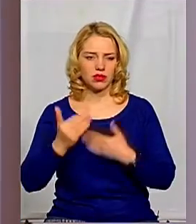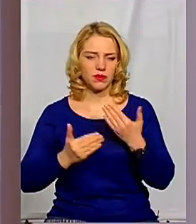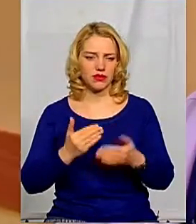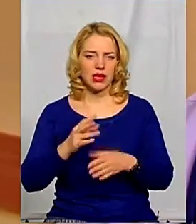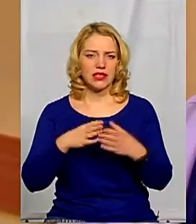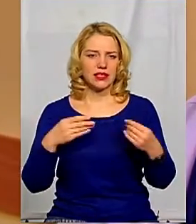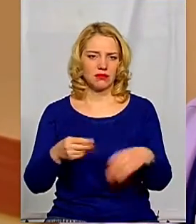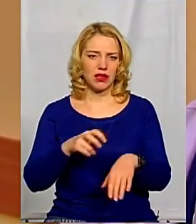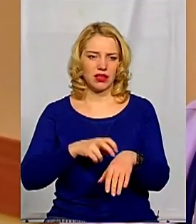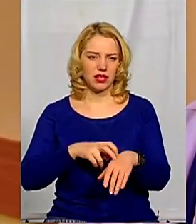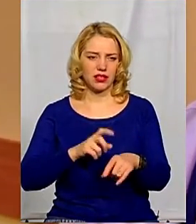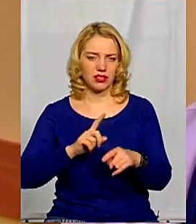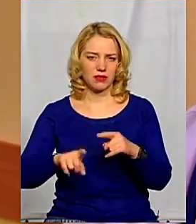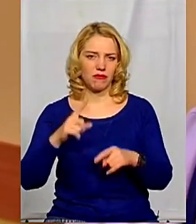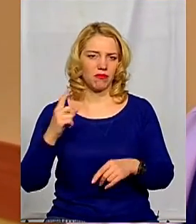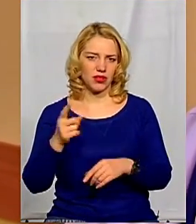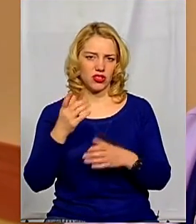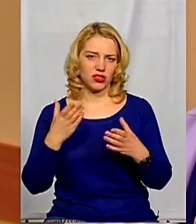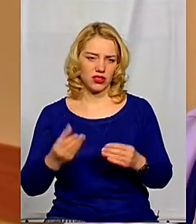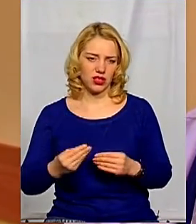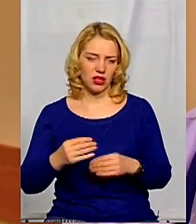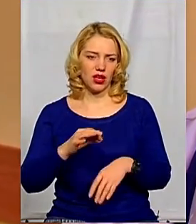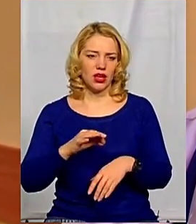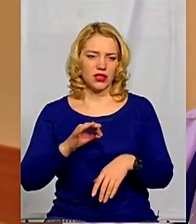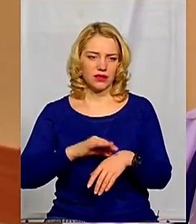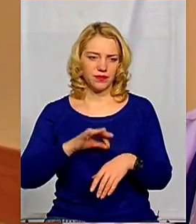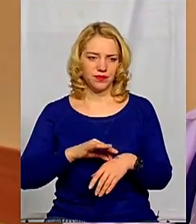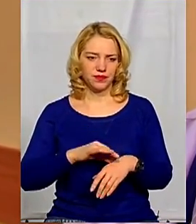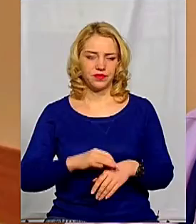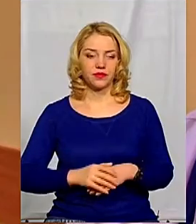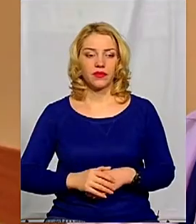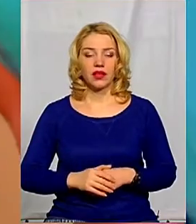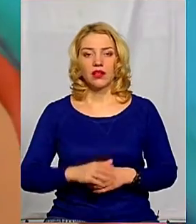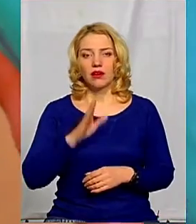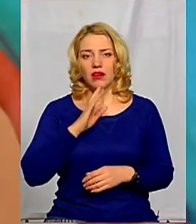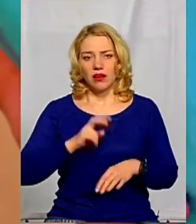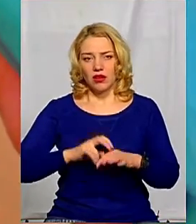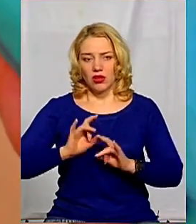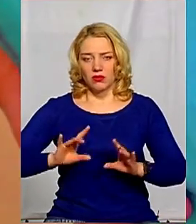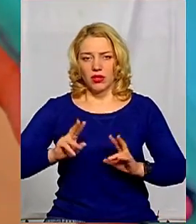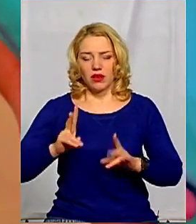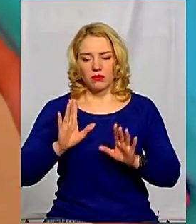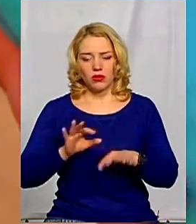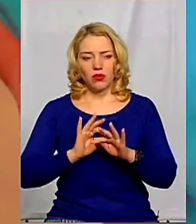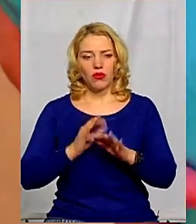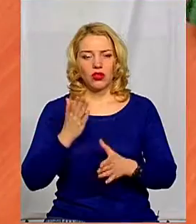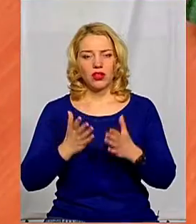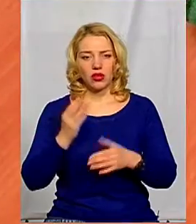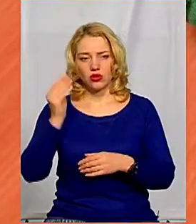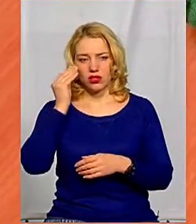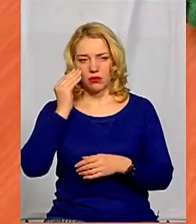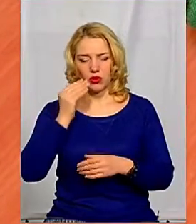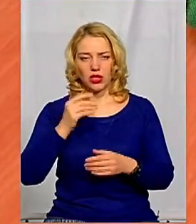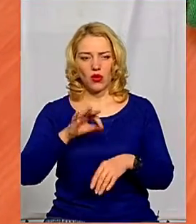лікар Ярмолинецького центру первинної медико-санітарної допомоги Валентина Чаплій. Вона розповідає, як поводитиметься, якщо запідозрять